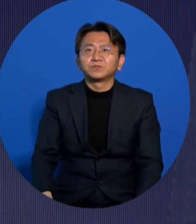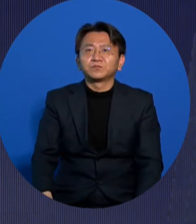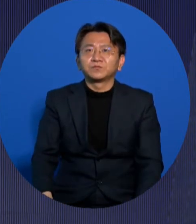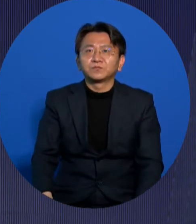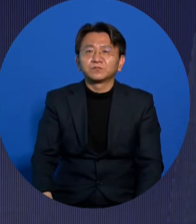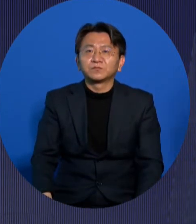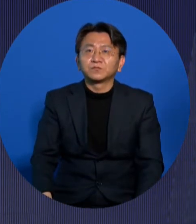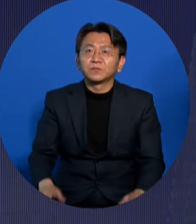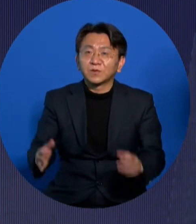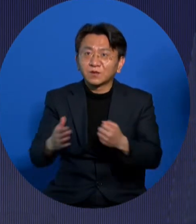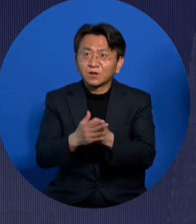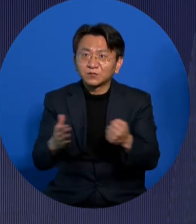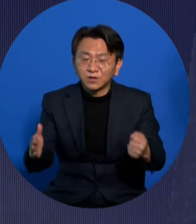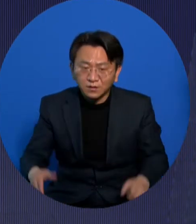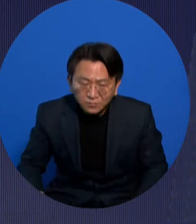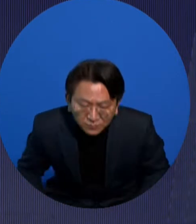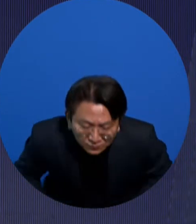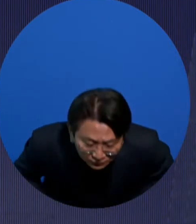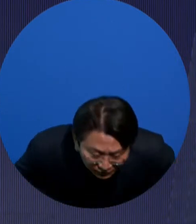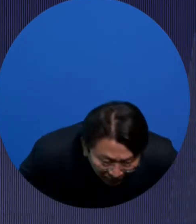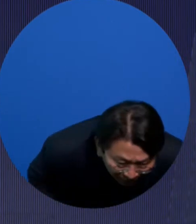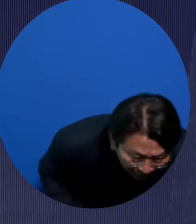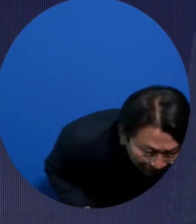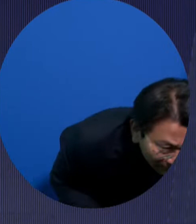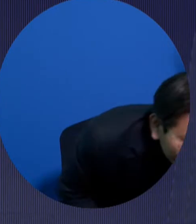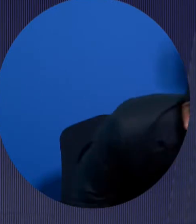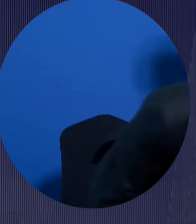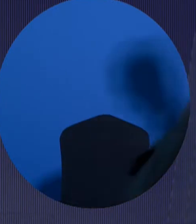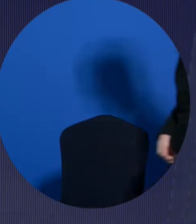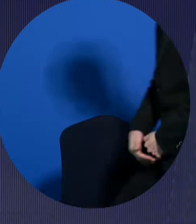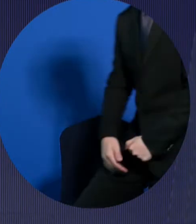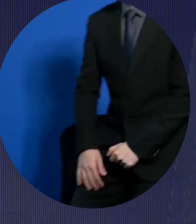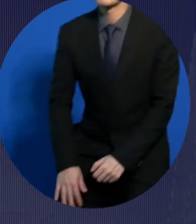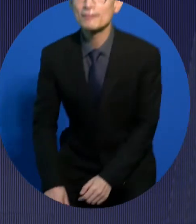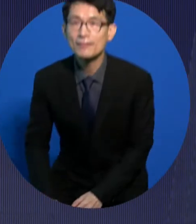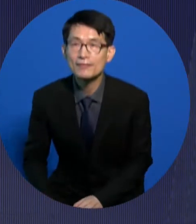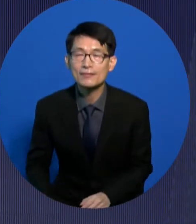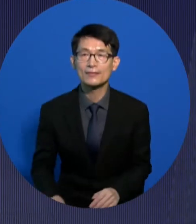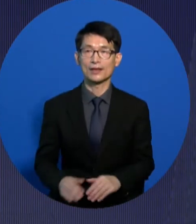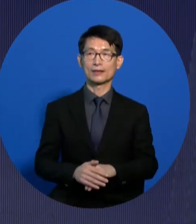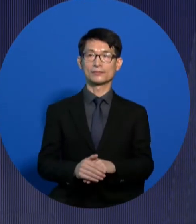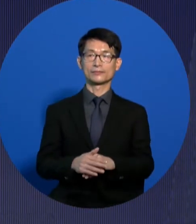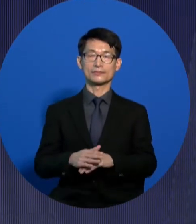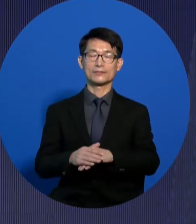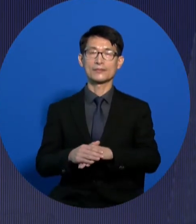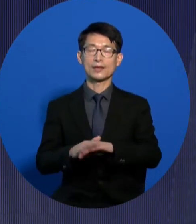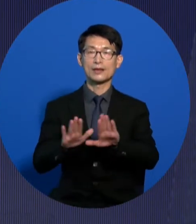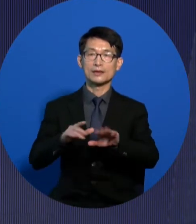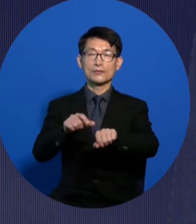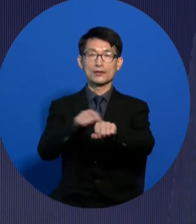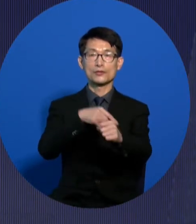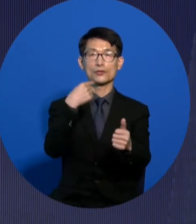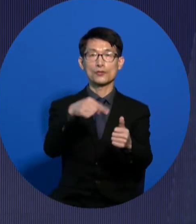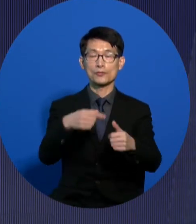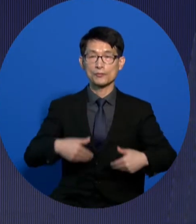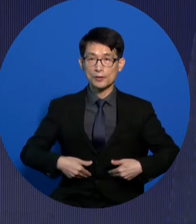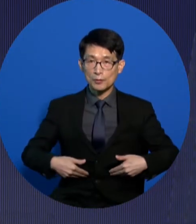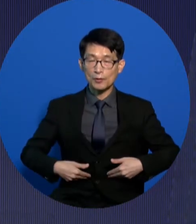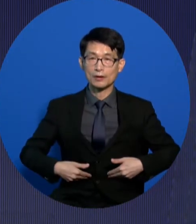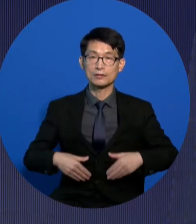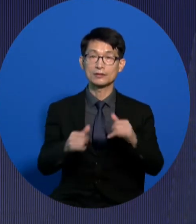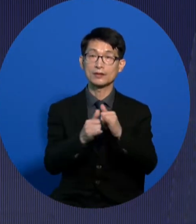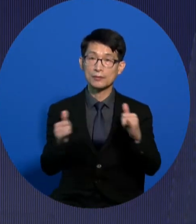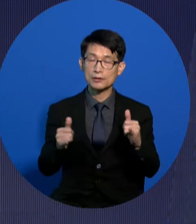이에 따라 국내에서도 통합교육을 받는 특수교육 대상자들은 매년 증가하고 대다수의 장애